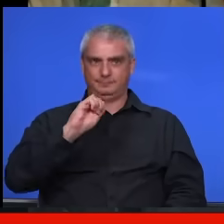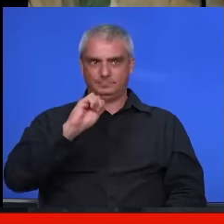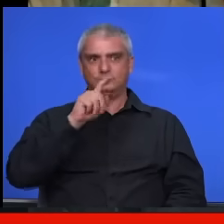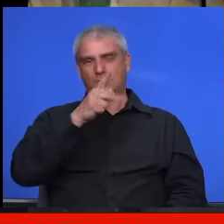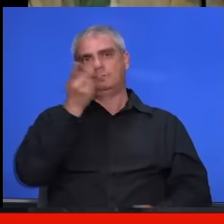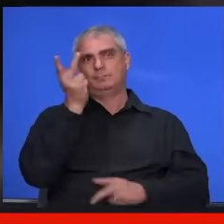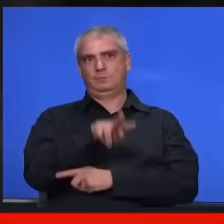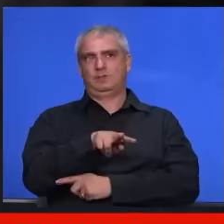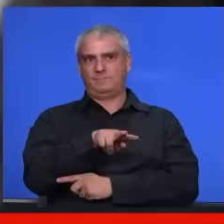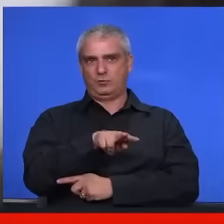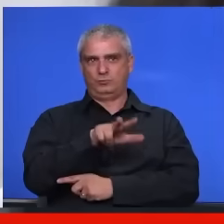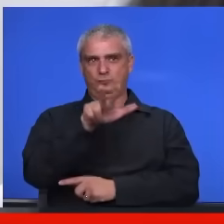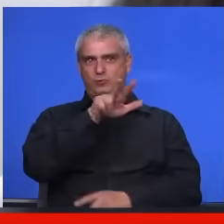נפלו.